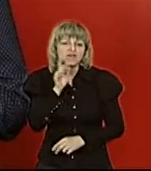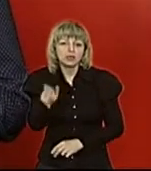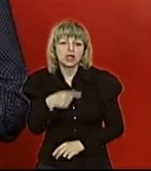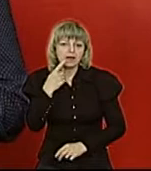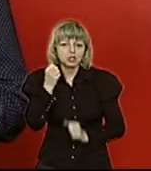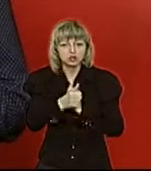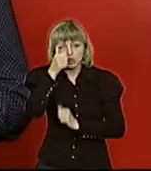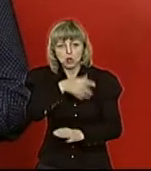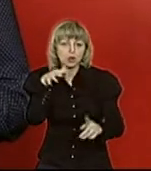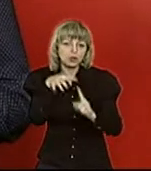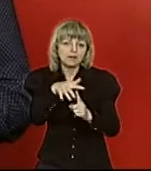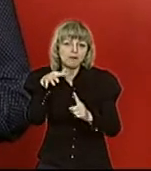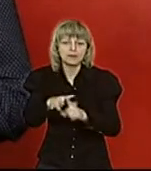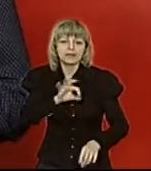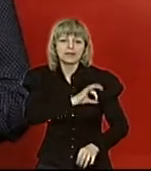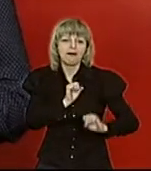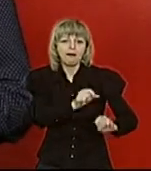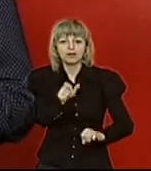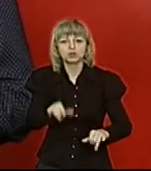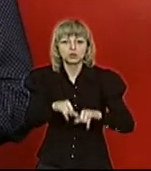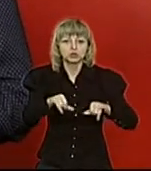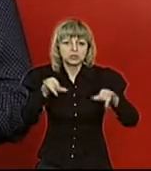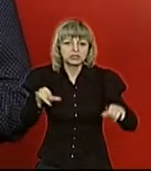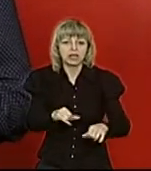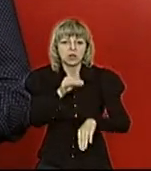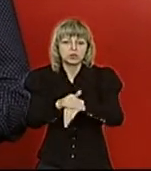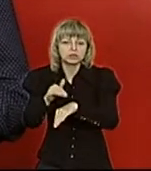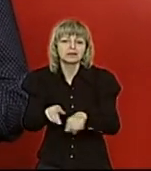щороку напади на адвокатів зростають. Розкриття